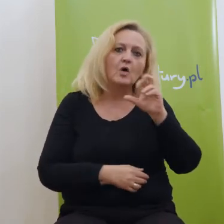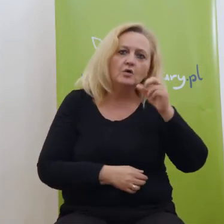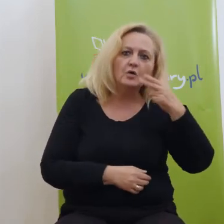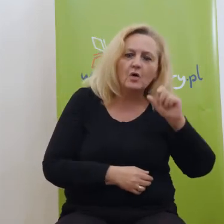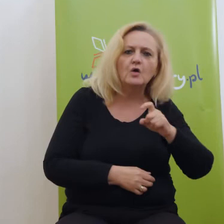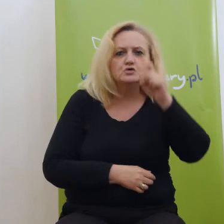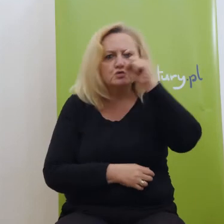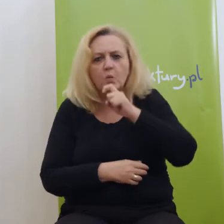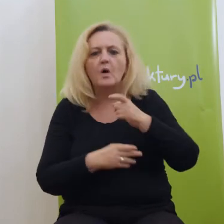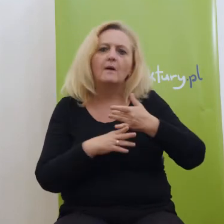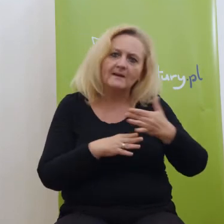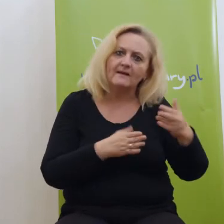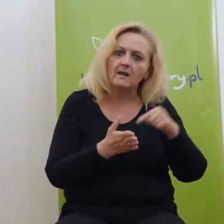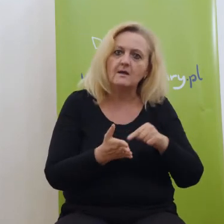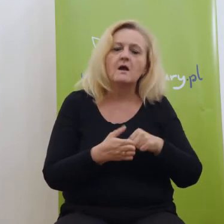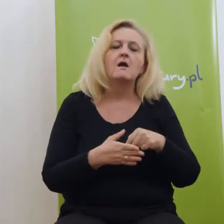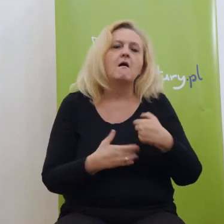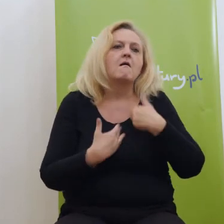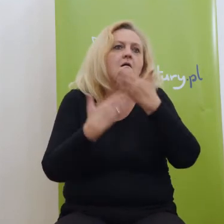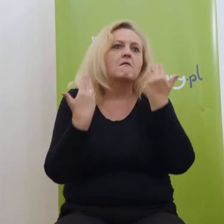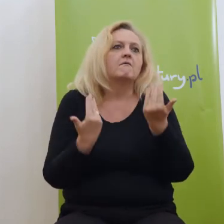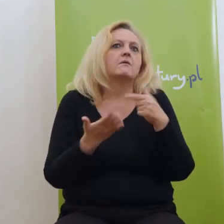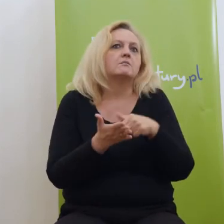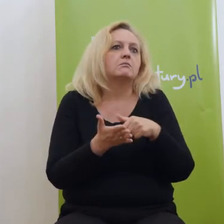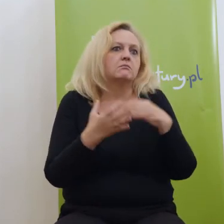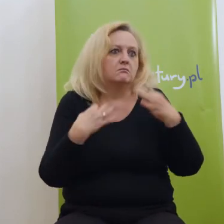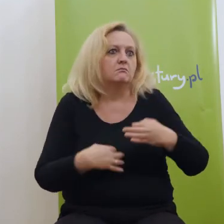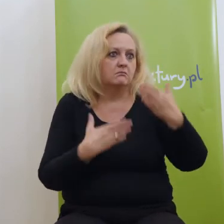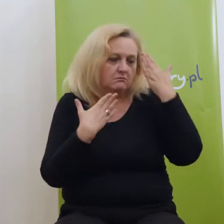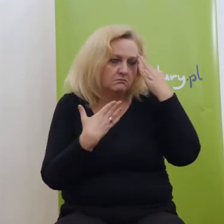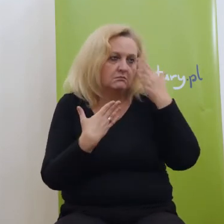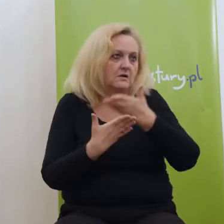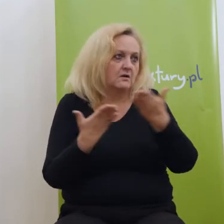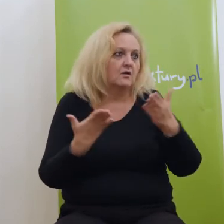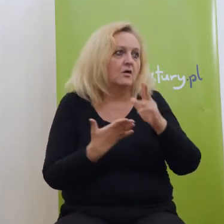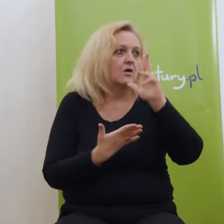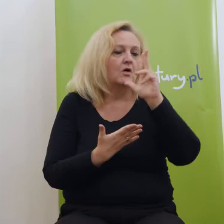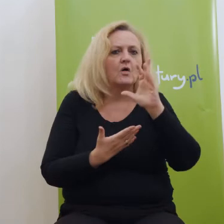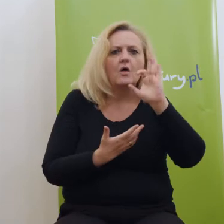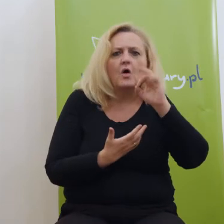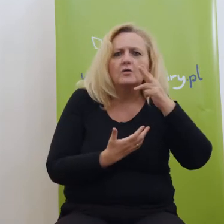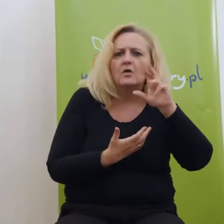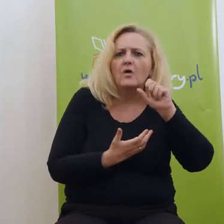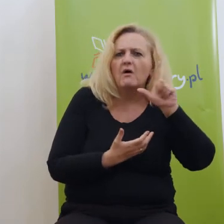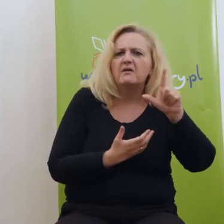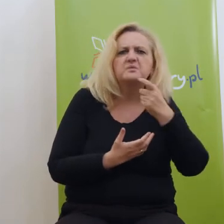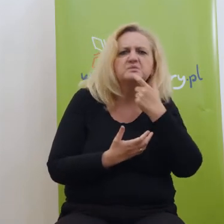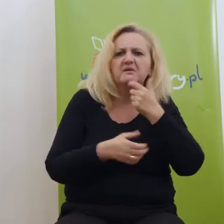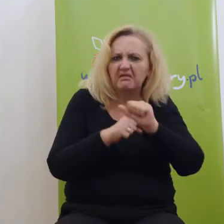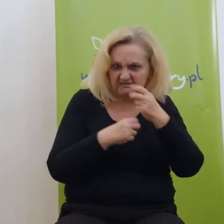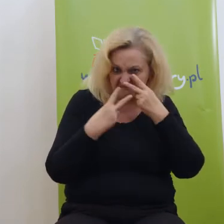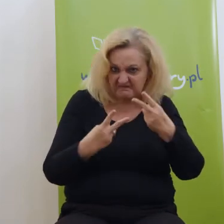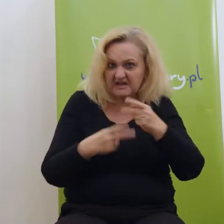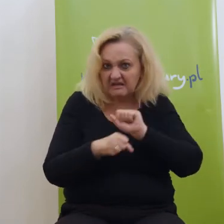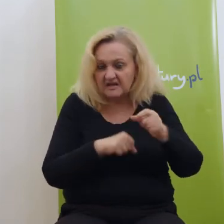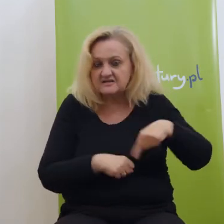dalej, bo ja nie wiem, czy państwo normalnie widujecie Konkole na co dzień, pewnie nie widujecie, ale